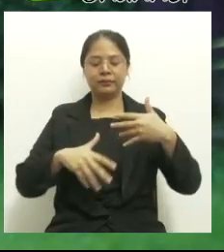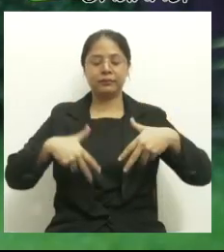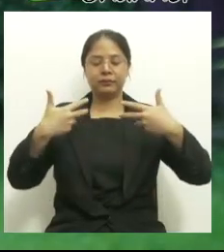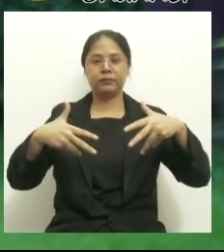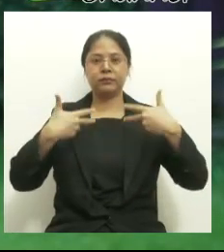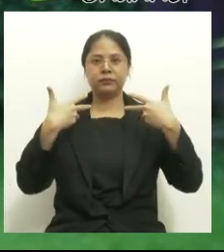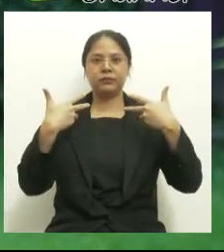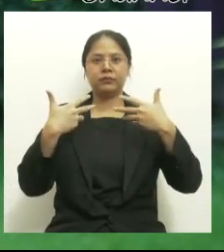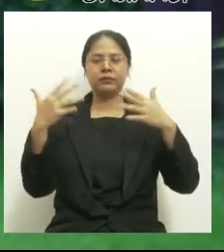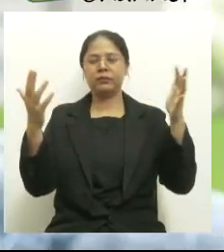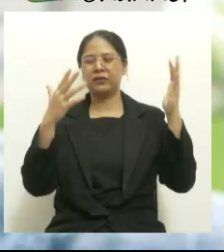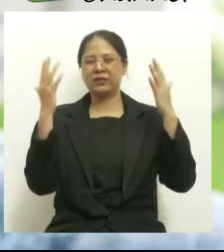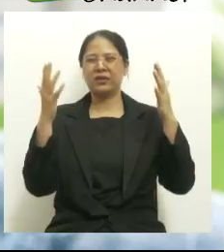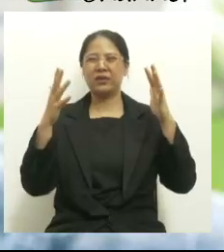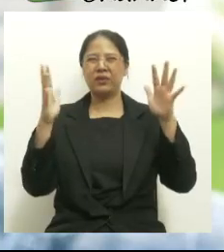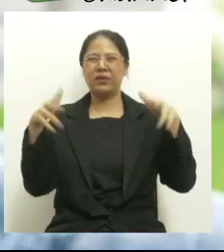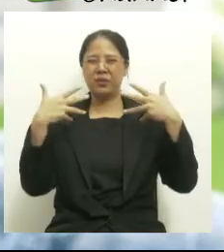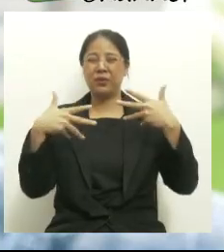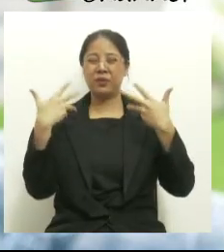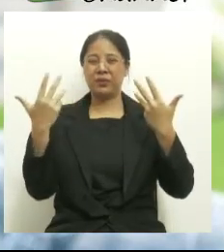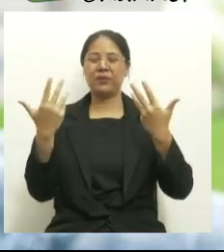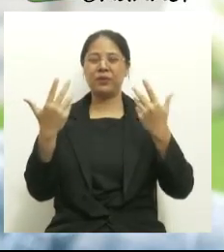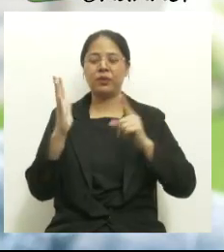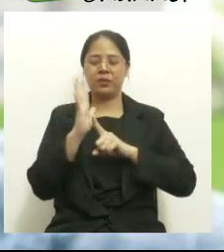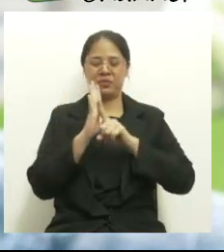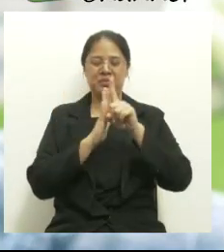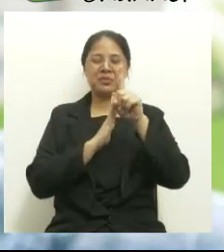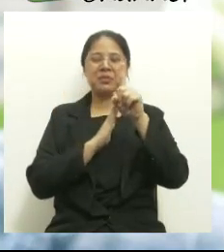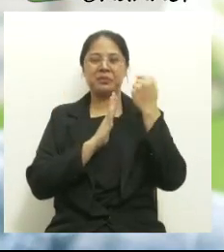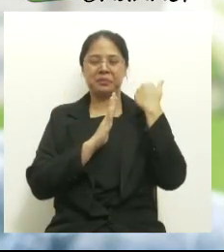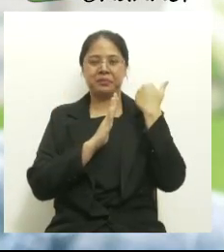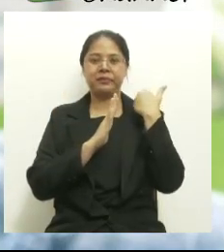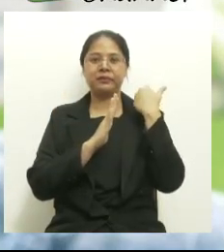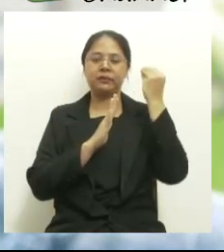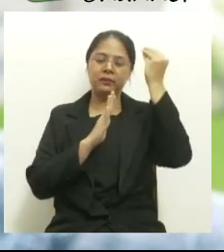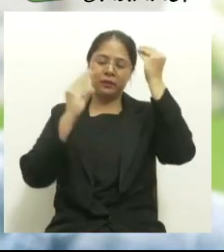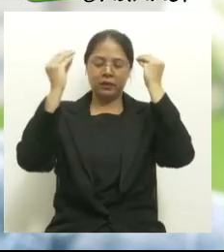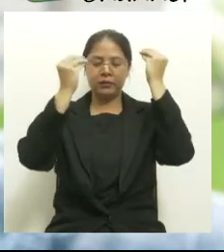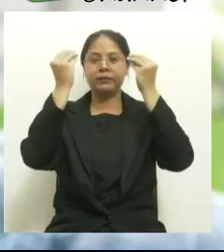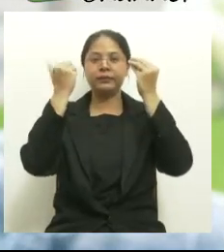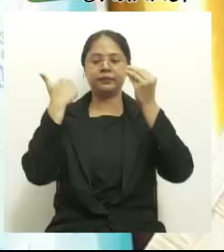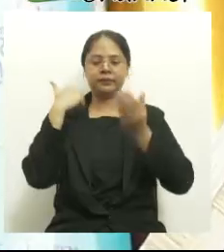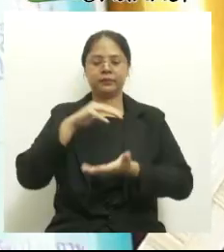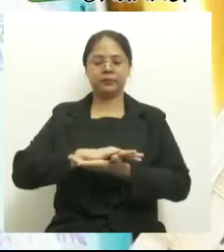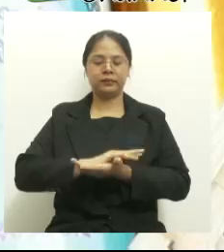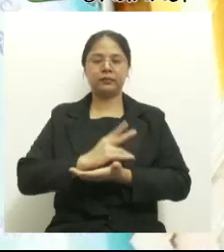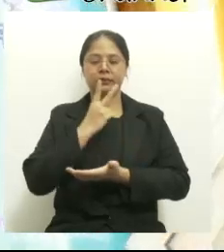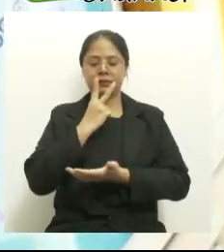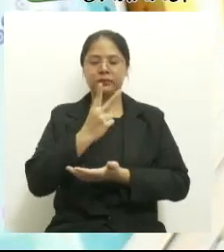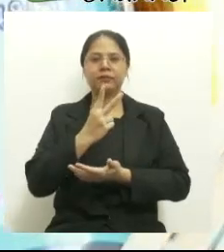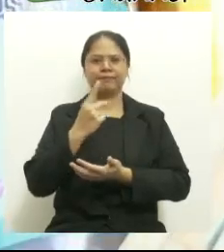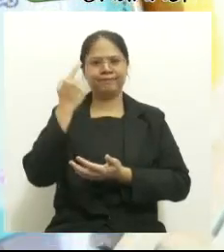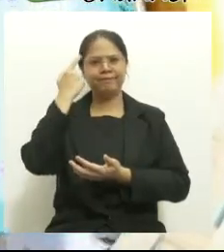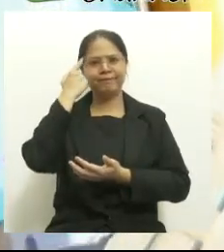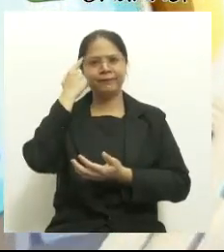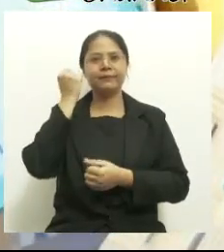อากาศนะครับมีอุณหภูมิที่สูงนะครับทำให้เกิดอาการวิงเวียนศีรษะนะครับตามมาด้วยครับโรงเรียนจึงเลยเห็นปัญหาในส่วนนี้นะครับจึงได้